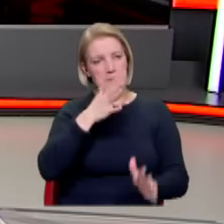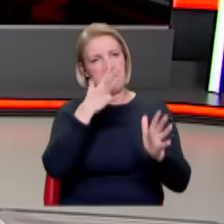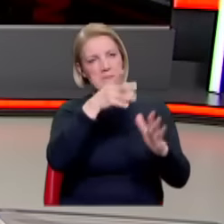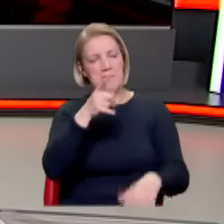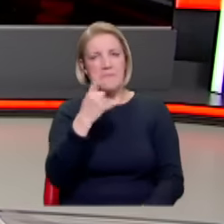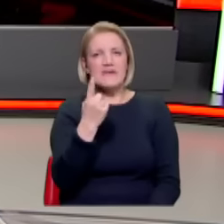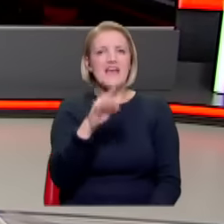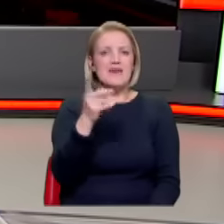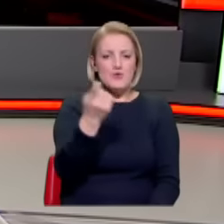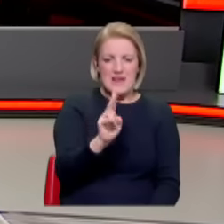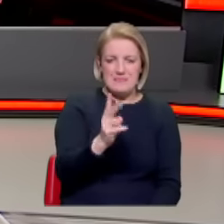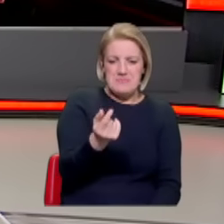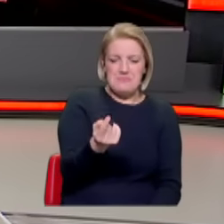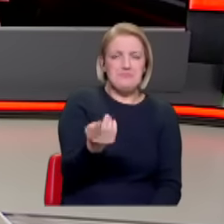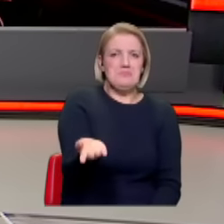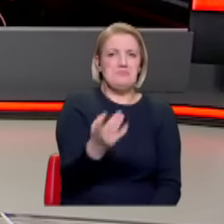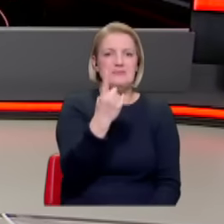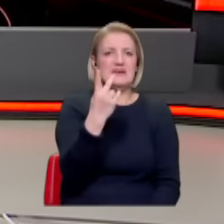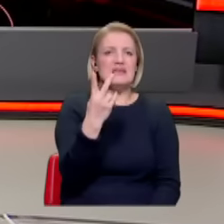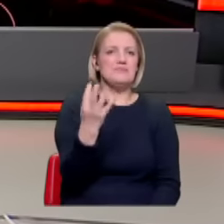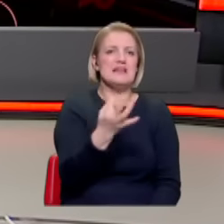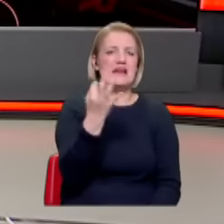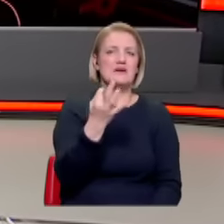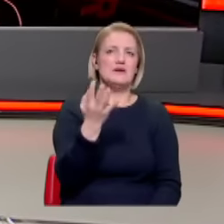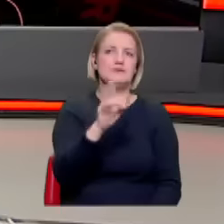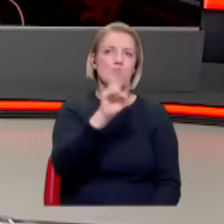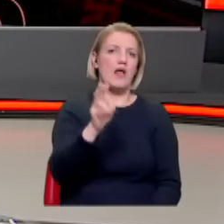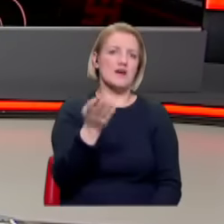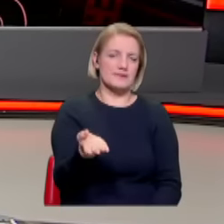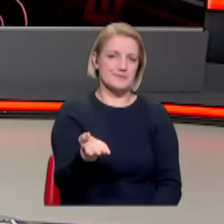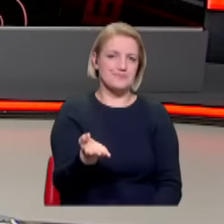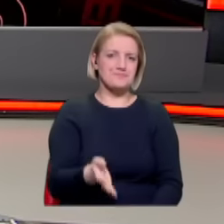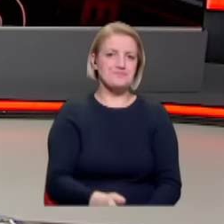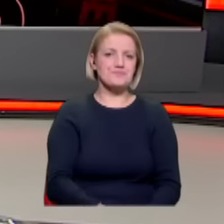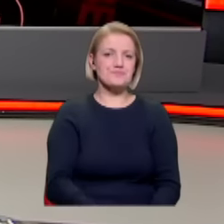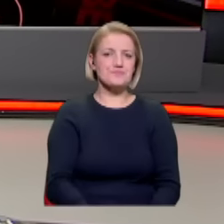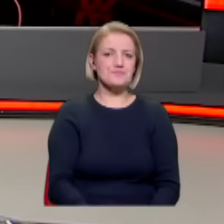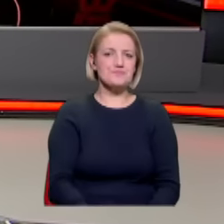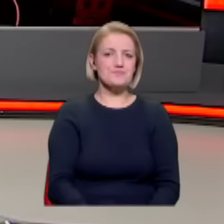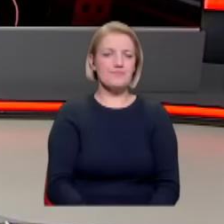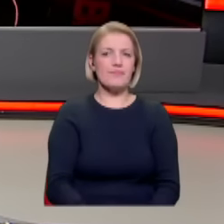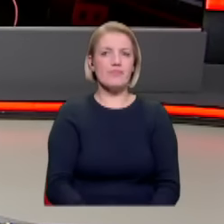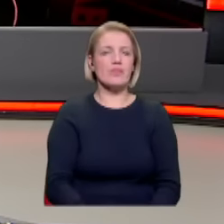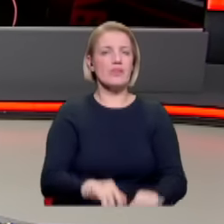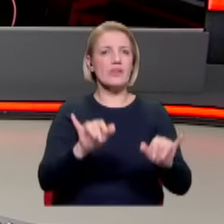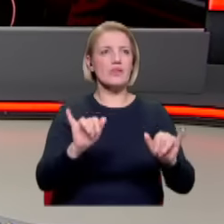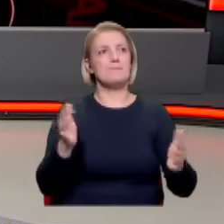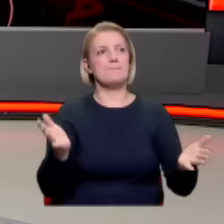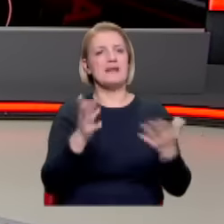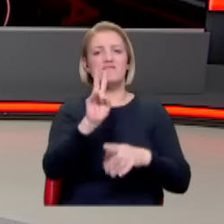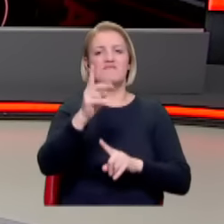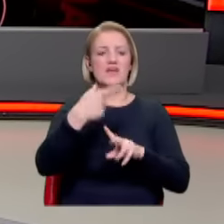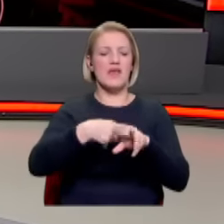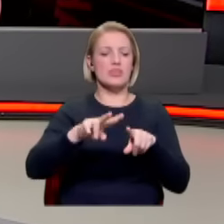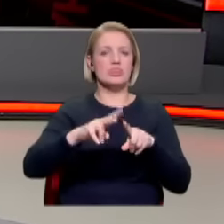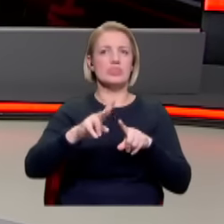O da bir şey değil yani. Hani 1-2 milyar dolar, birkaç milyar dolardan falan bahsediyoruz. Peki aynı şey mesela Vietnam